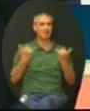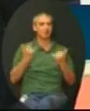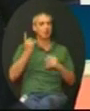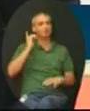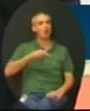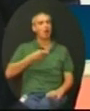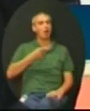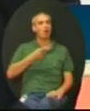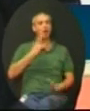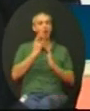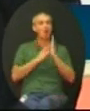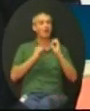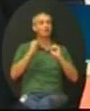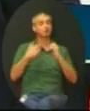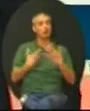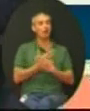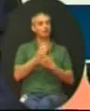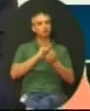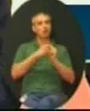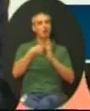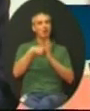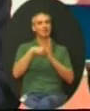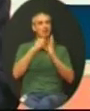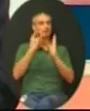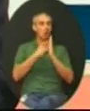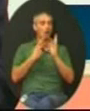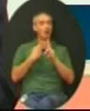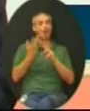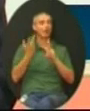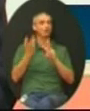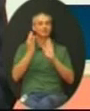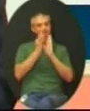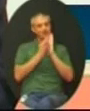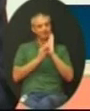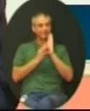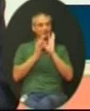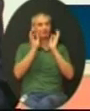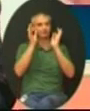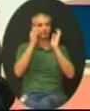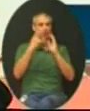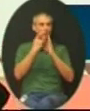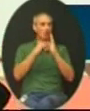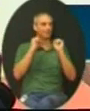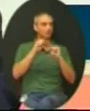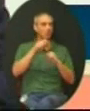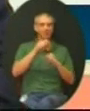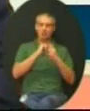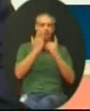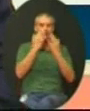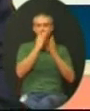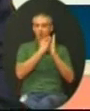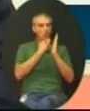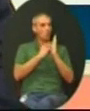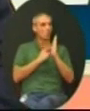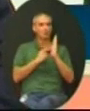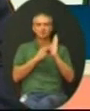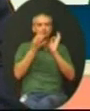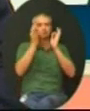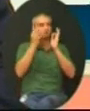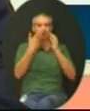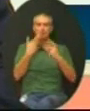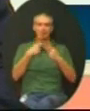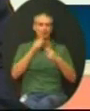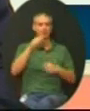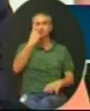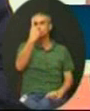הוראה של להעביר חוק יסוד חדש או לתקן חוק יסוד קיים, פרט לאותם סעיפים משוריינים בחוק יסוד הכנסת או בכמה החוקים. אין לך היום הוראה, אתה יכול, חבר כנסת